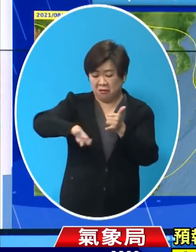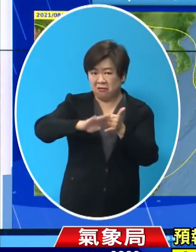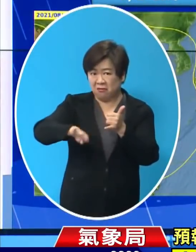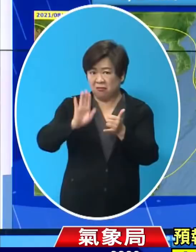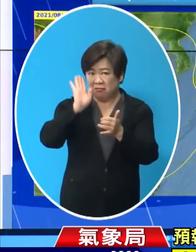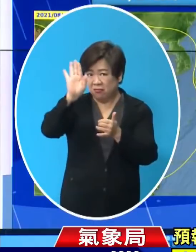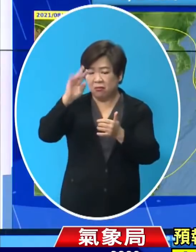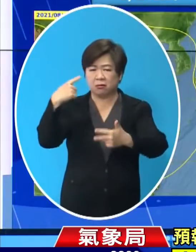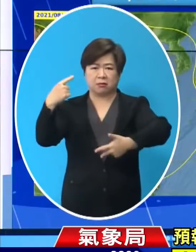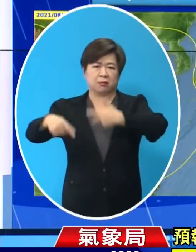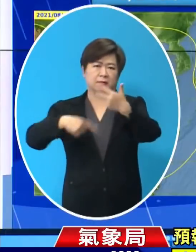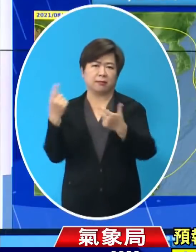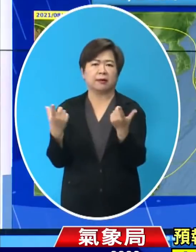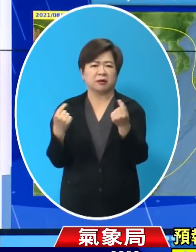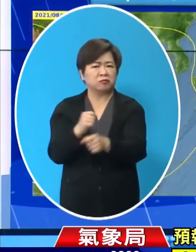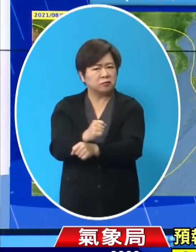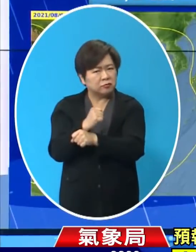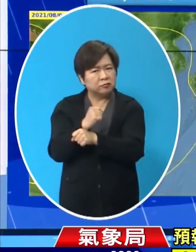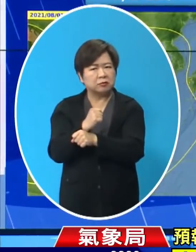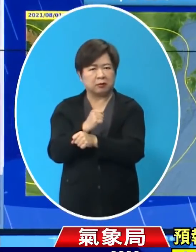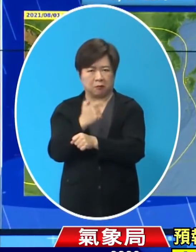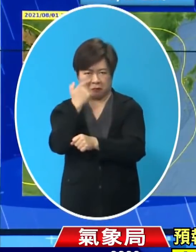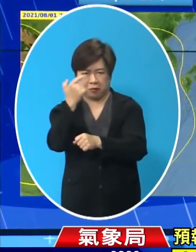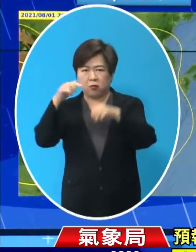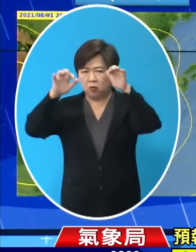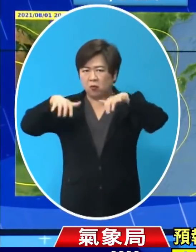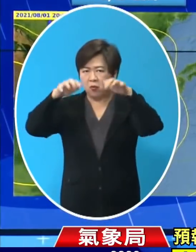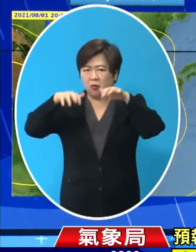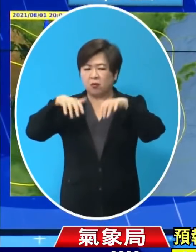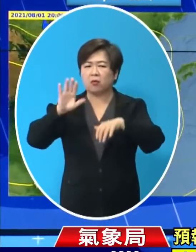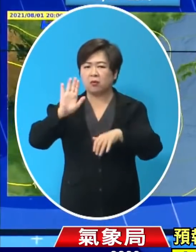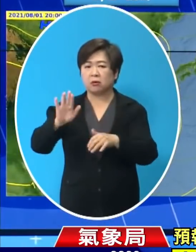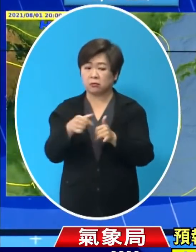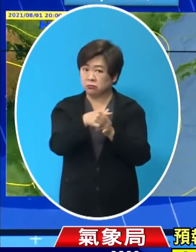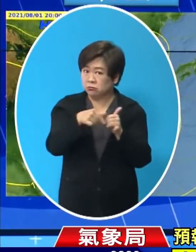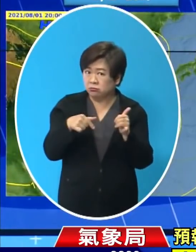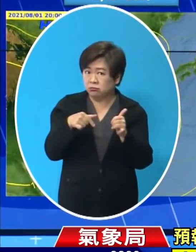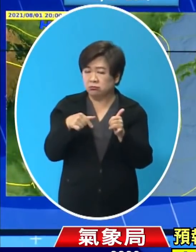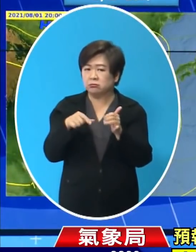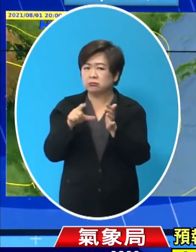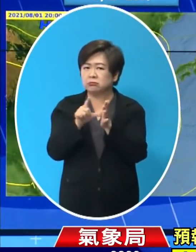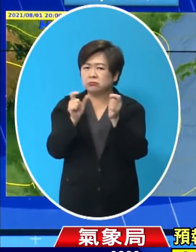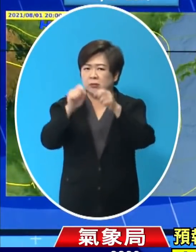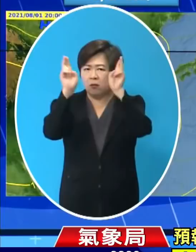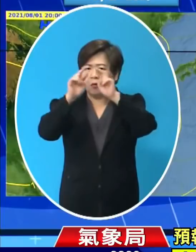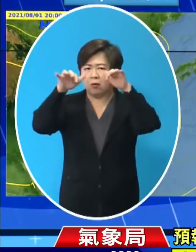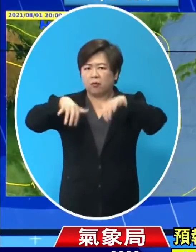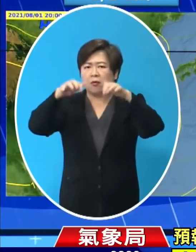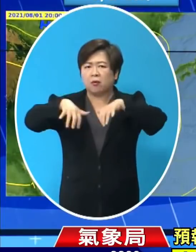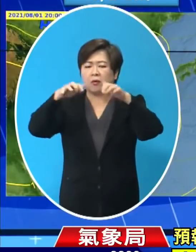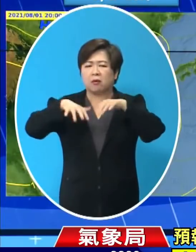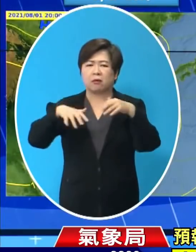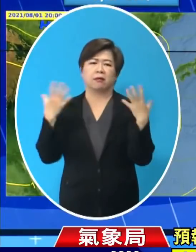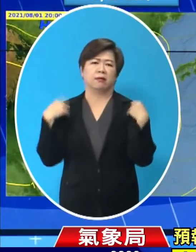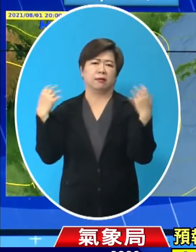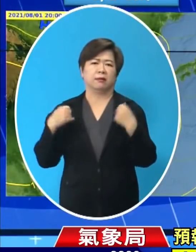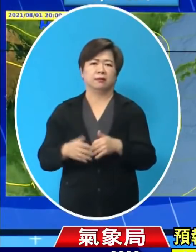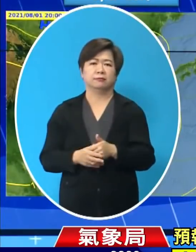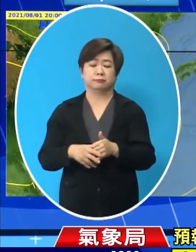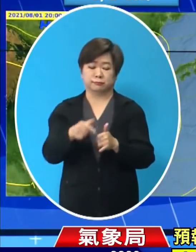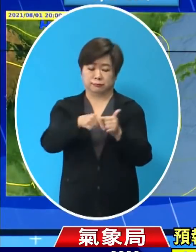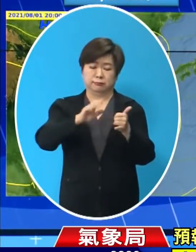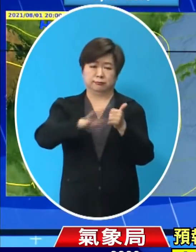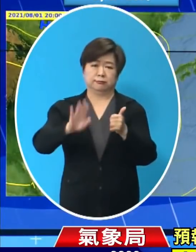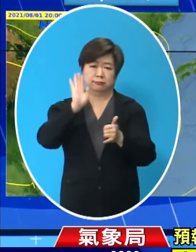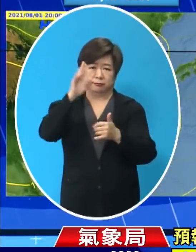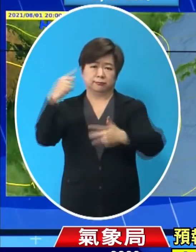一个礼拜还是要留意可能会有比较明显的降雨，中部地区呢也会有短暂阵雨的现象。总之，中部南部天